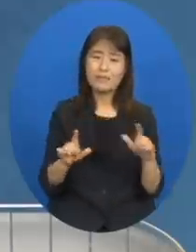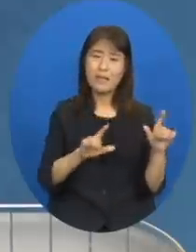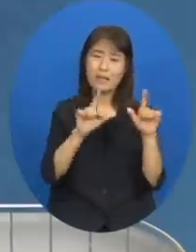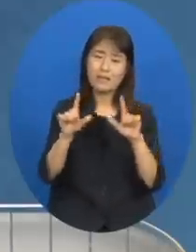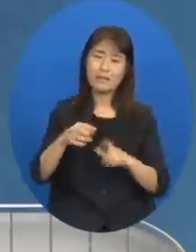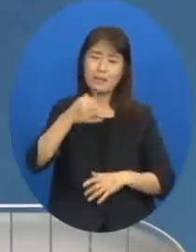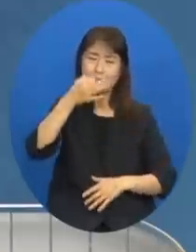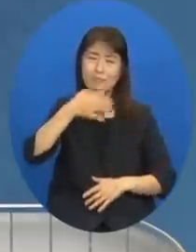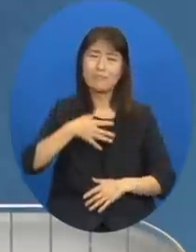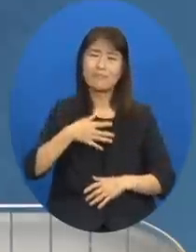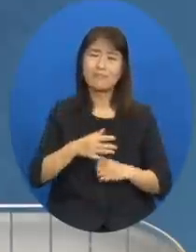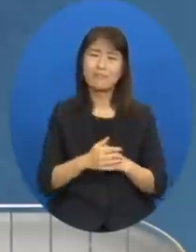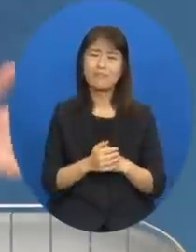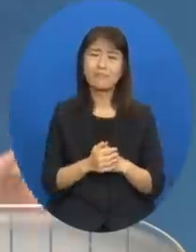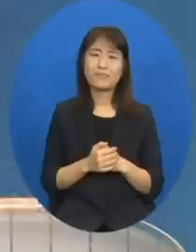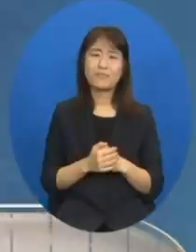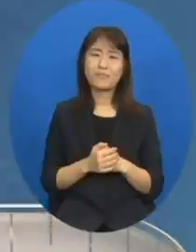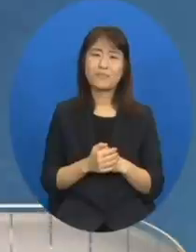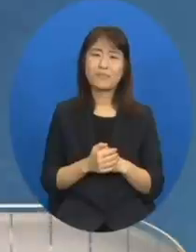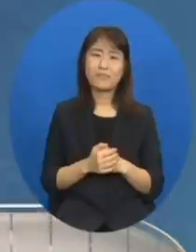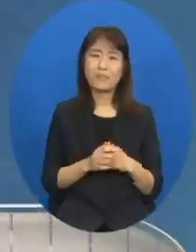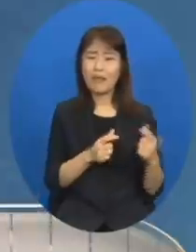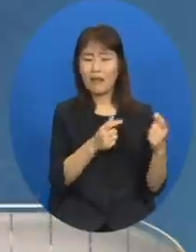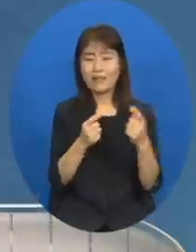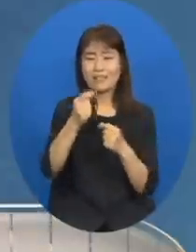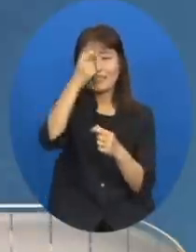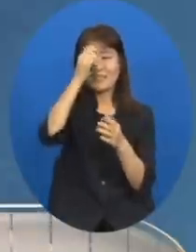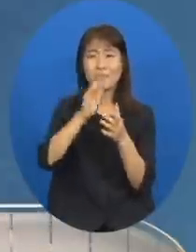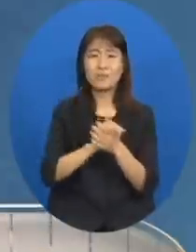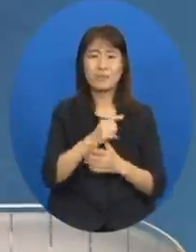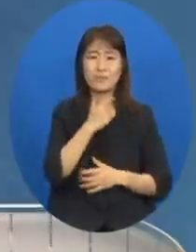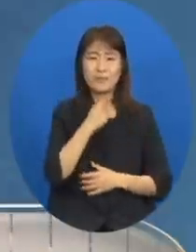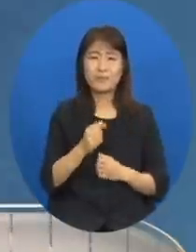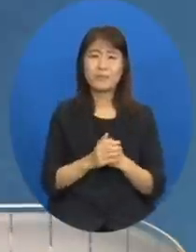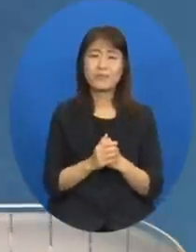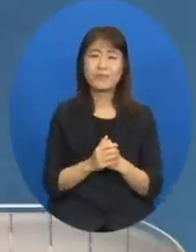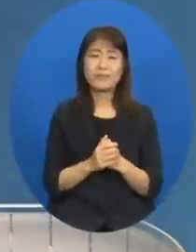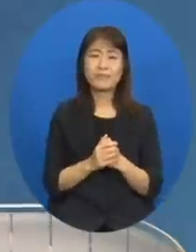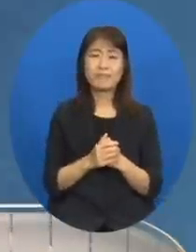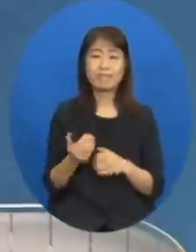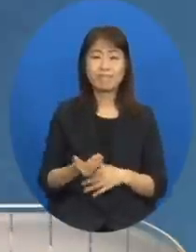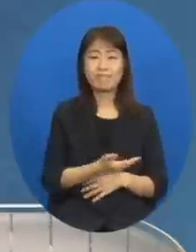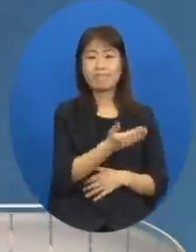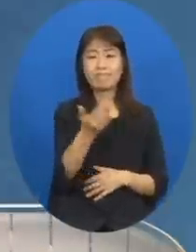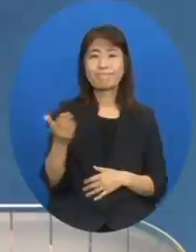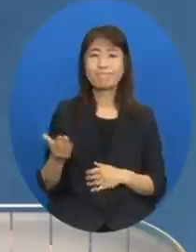있습니다 이제 우리 같이 기도하겠습니다 여러분